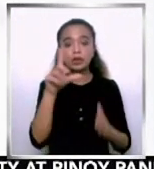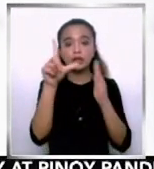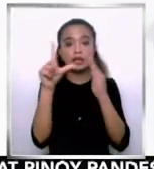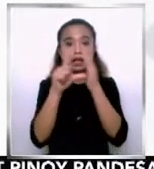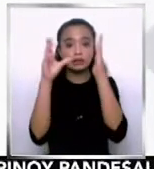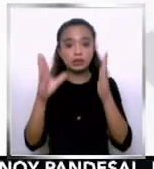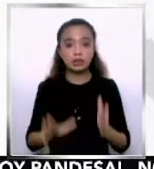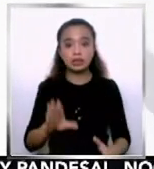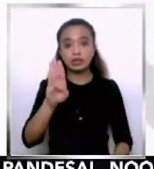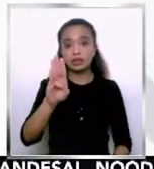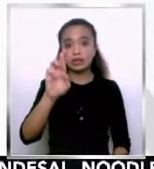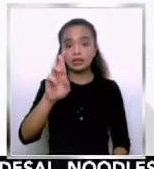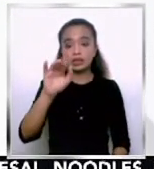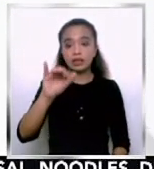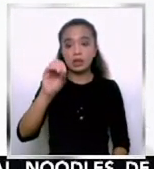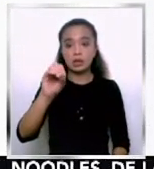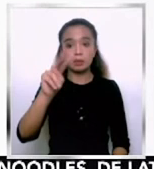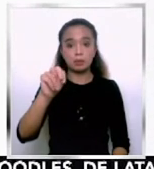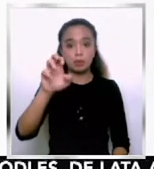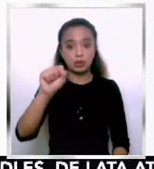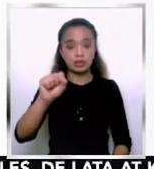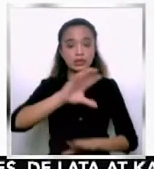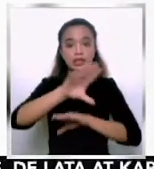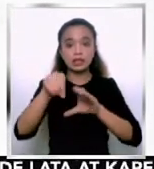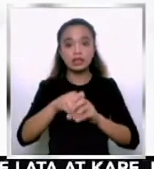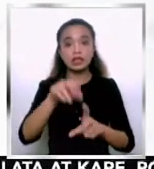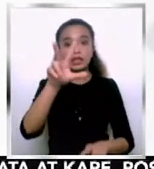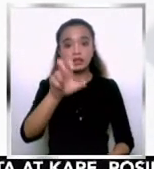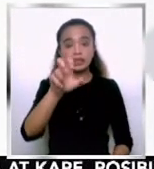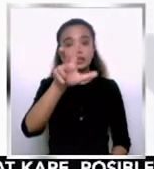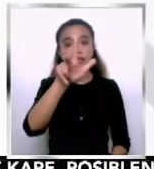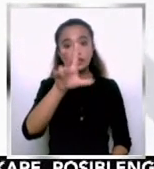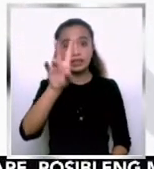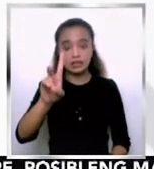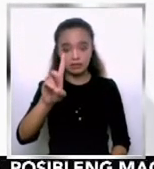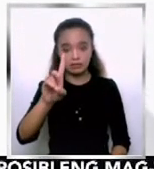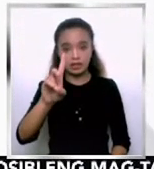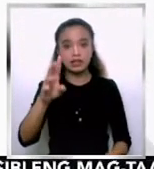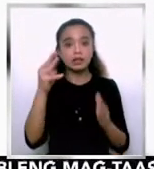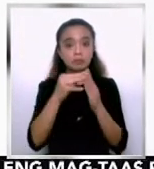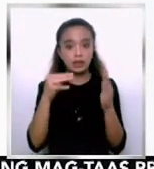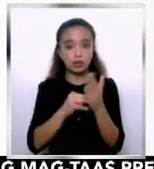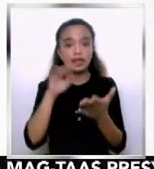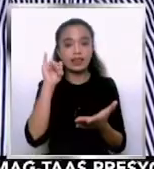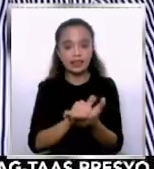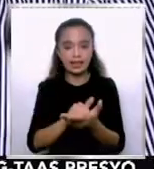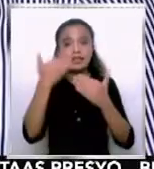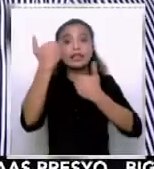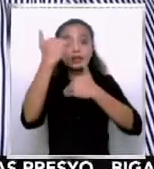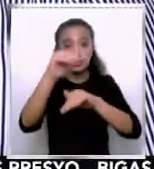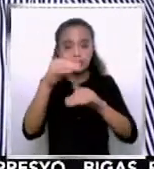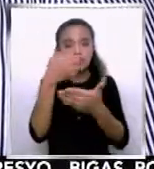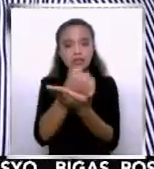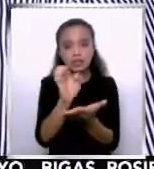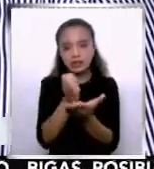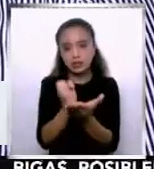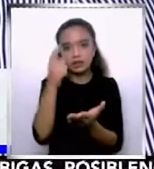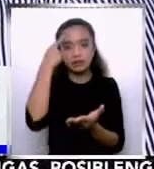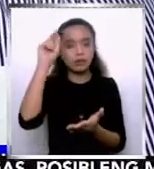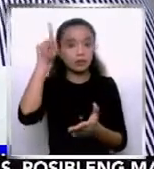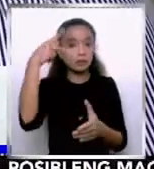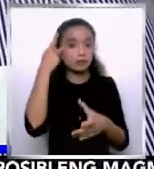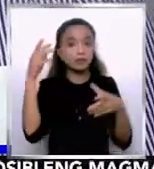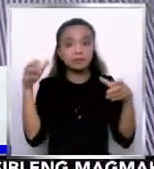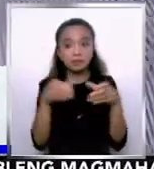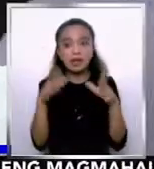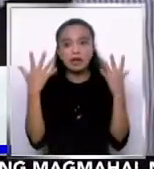na pasok sa 337 million pesos na maximum expenditure para sa mga political party ang nagastos nila. Hindi naman